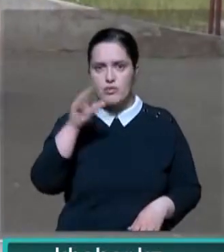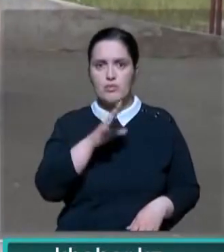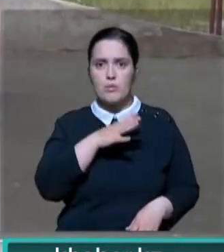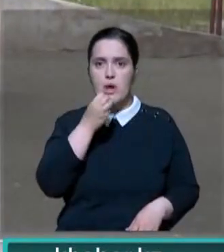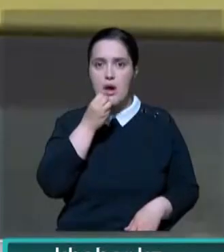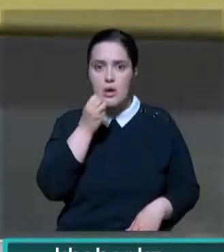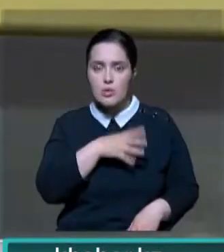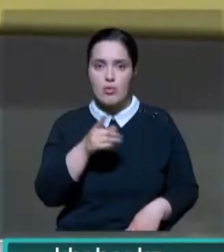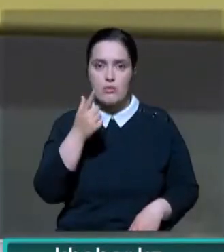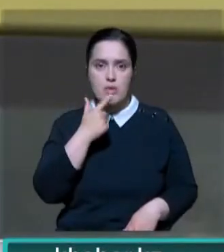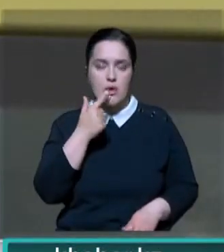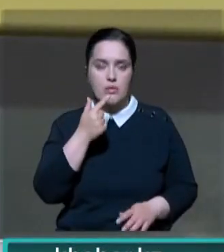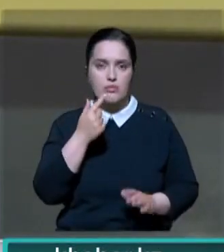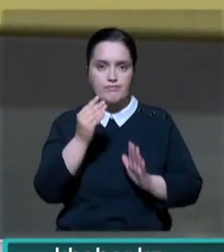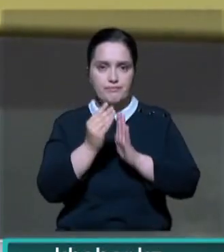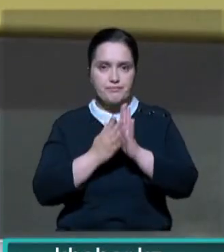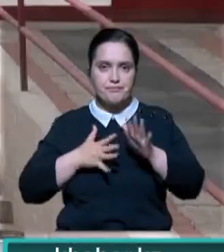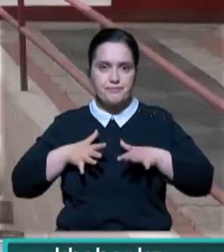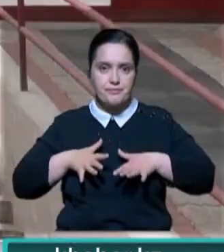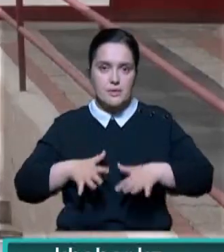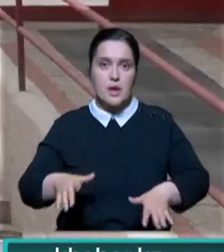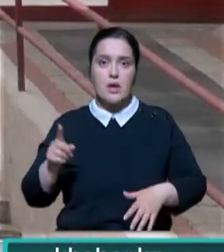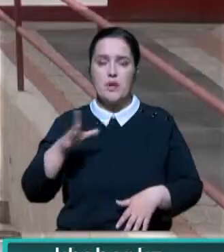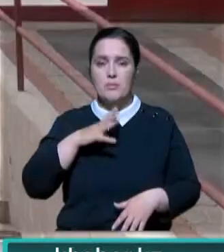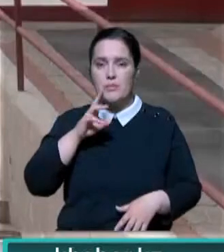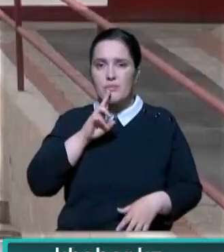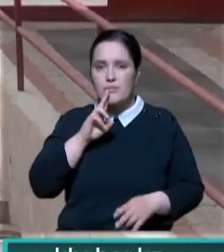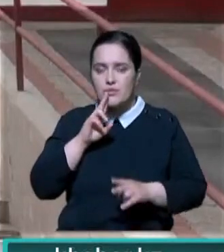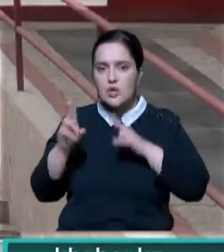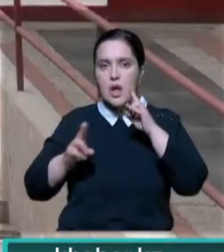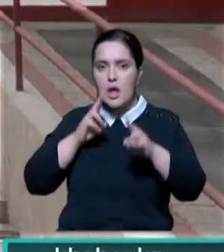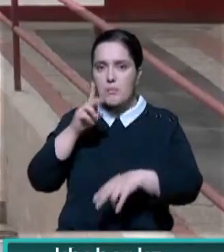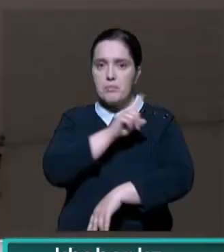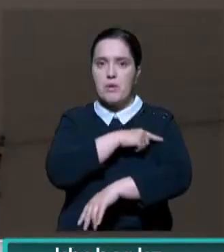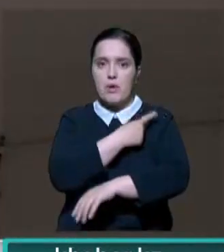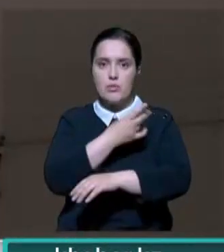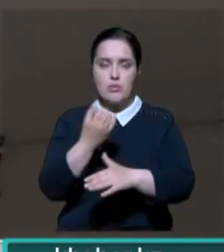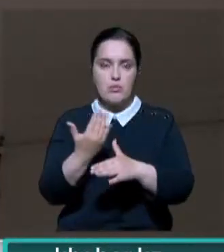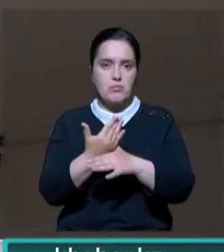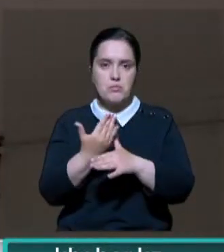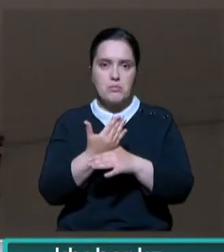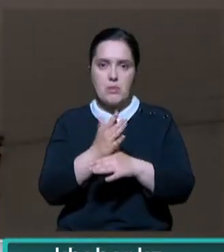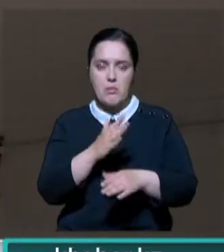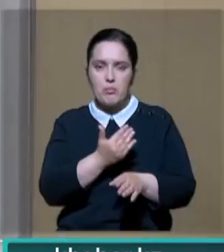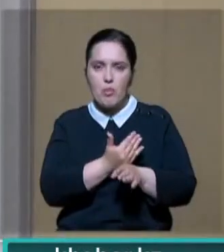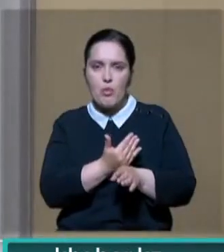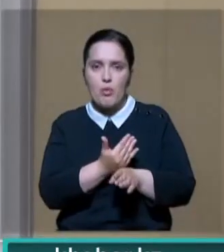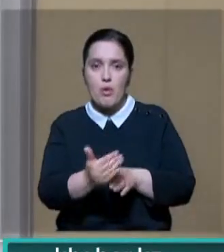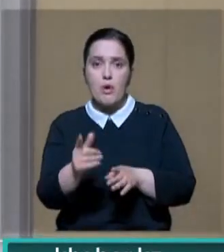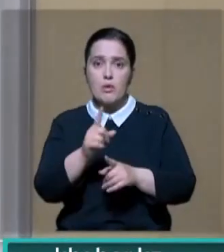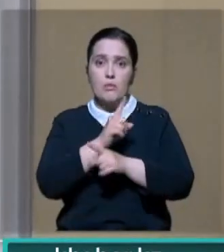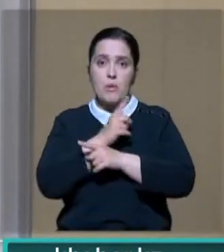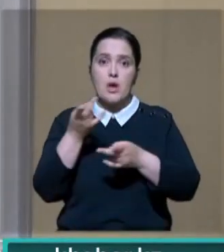было хорошо, пока не началось кровотечение. Женщина не раз обращалась к медсестрам, но помощь пришла слишком поздно. У